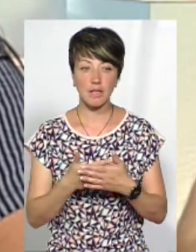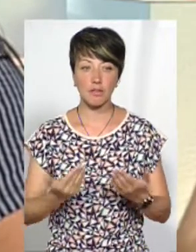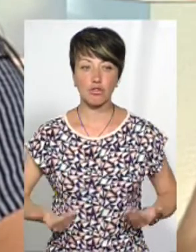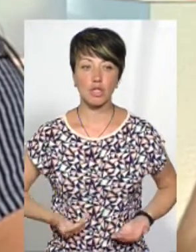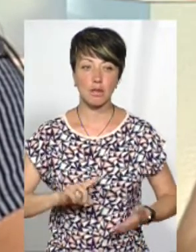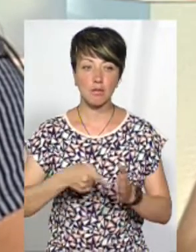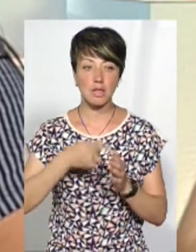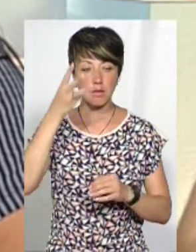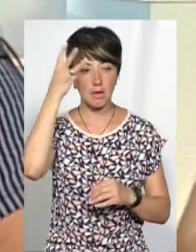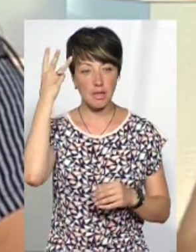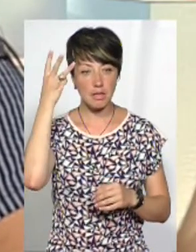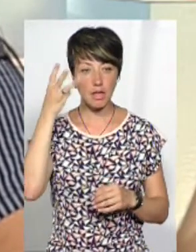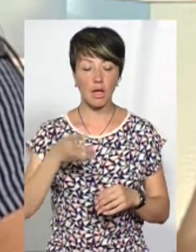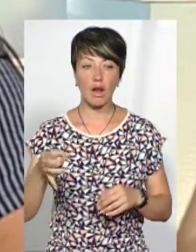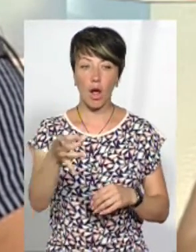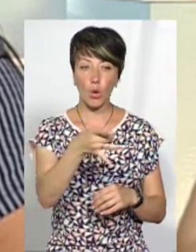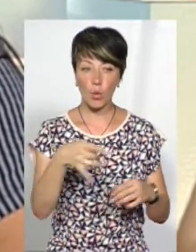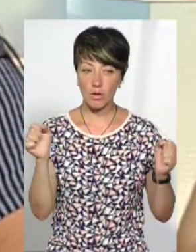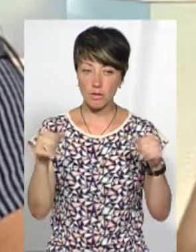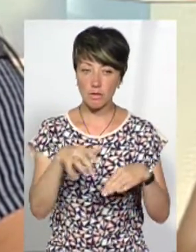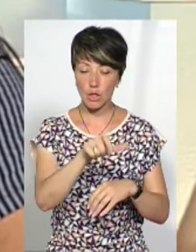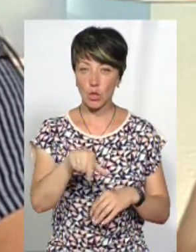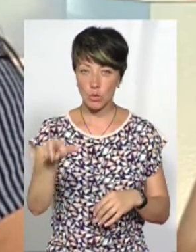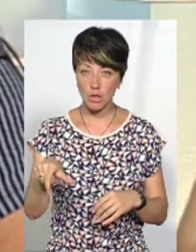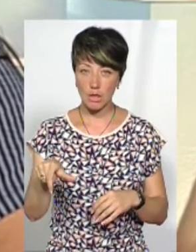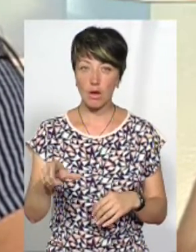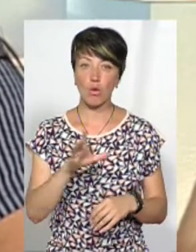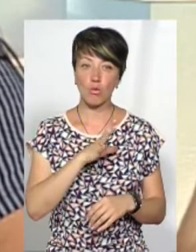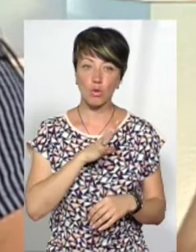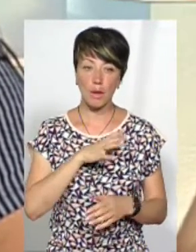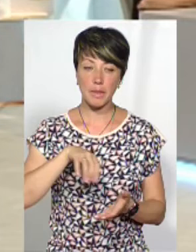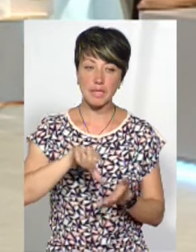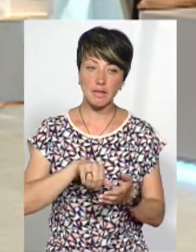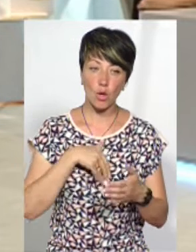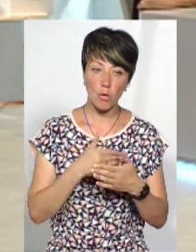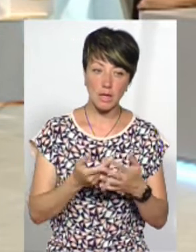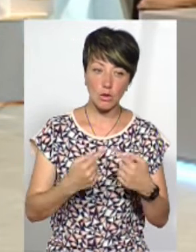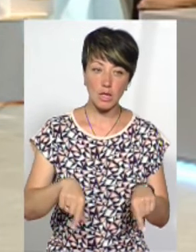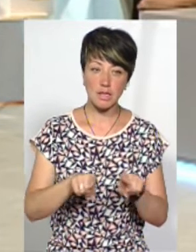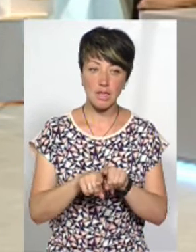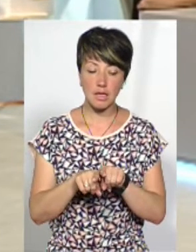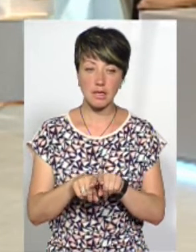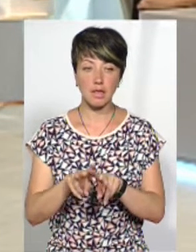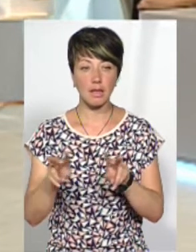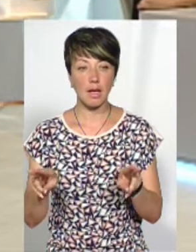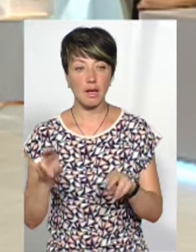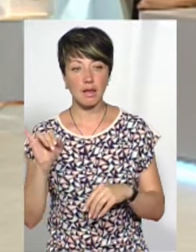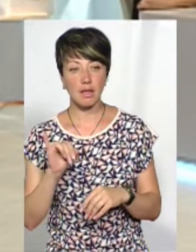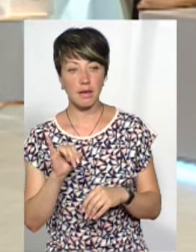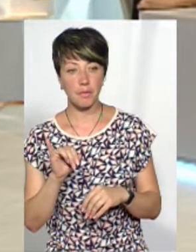жителі міста Хмельницький, люди з районів приїхали. Були як представники громадських організацій, так